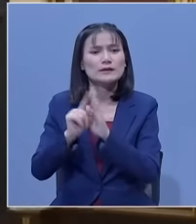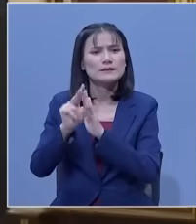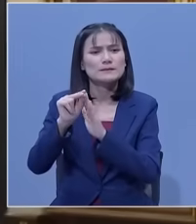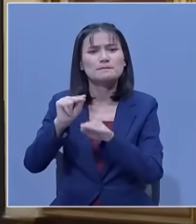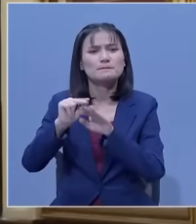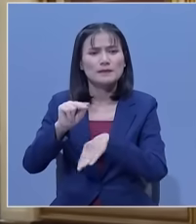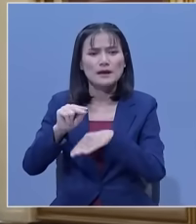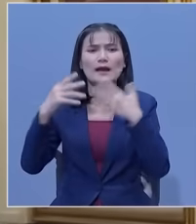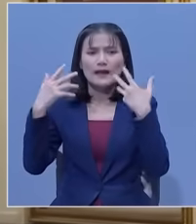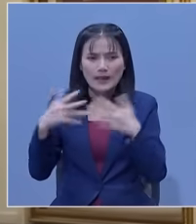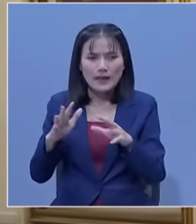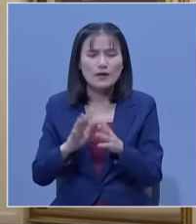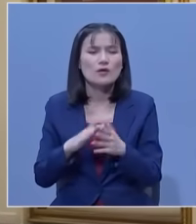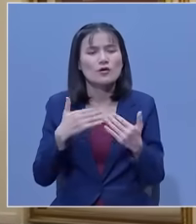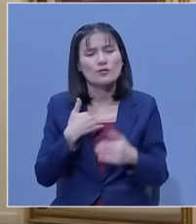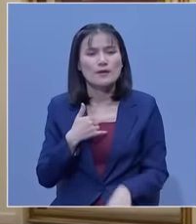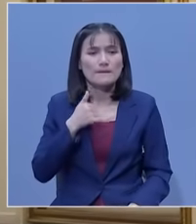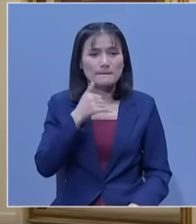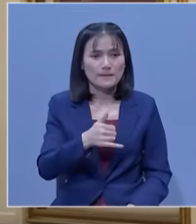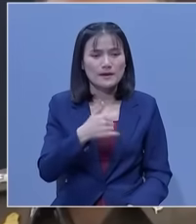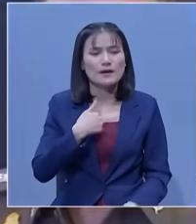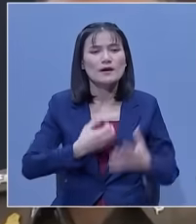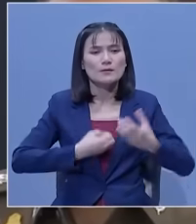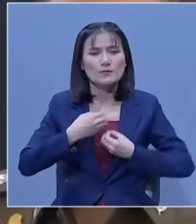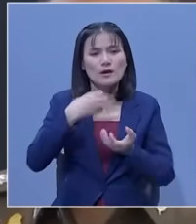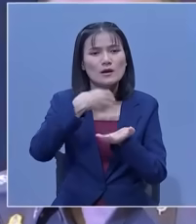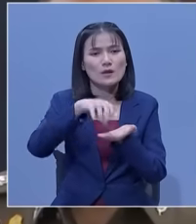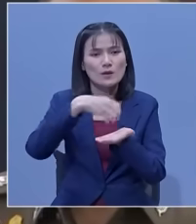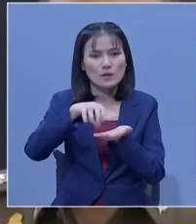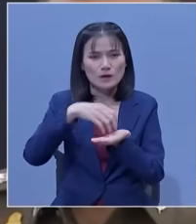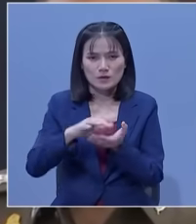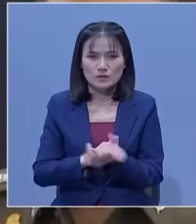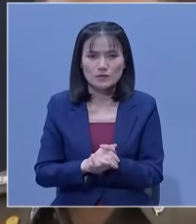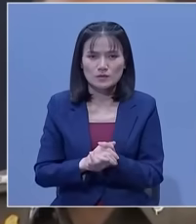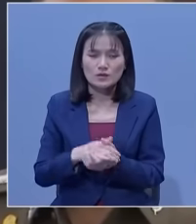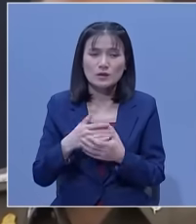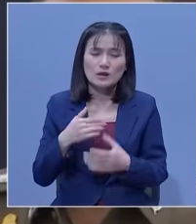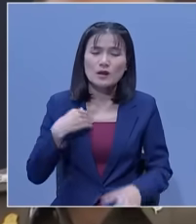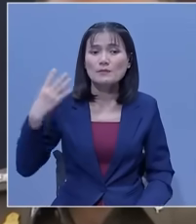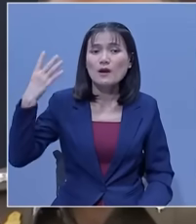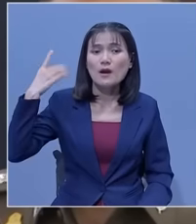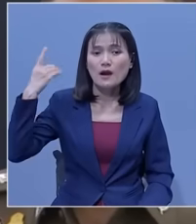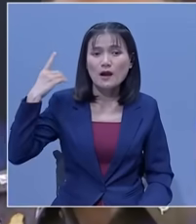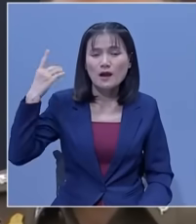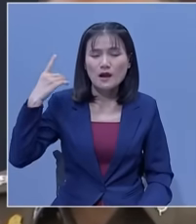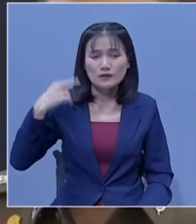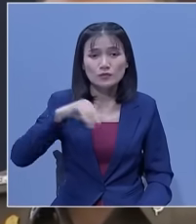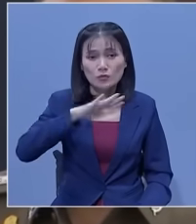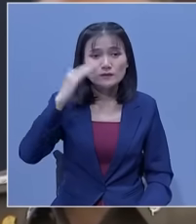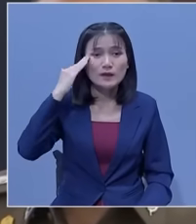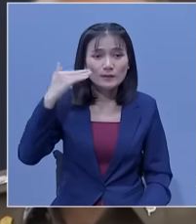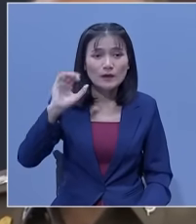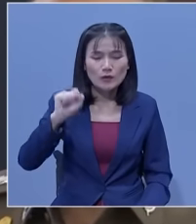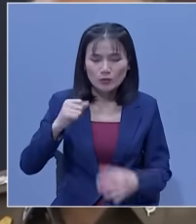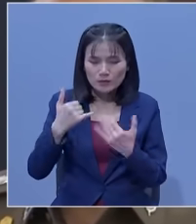ก็ออกมาให้สัมภาษณ์โดยระบุบอกว่าเรื่องที่เกิดขึ้นเมื่อวานเนี้ยได้ส่งเข้าขบวนการยุติธรรมแล้ว